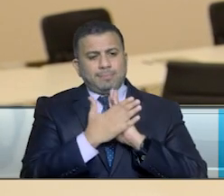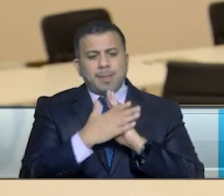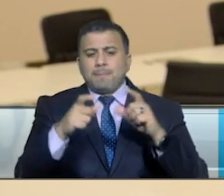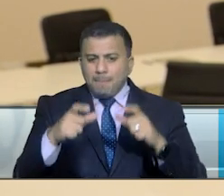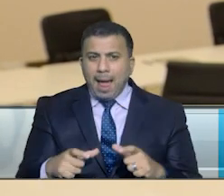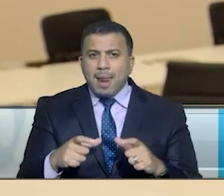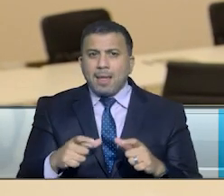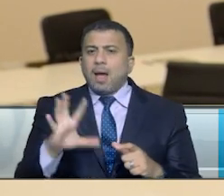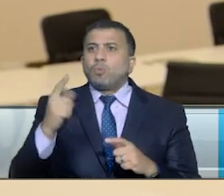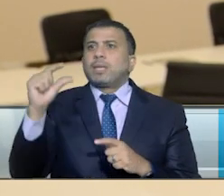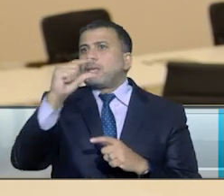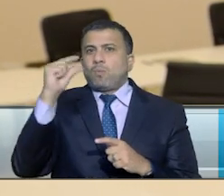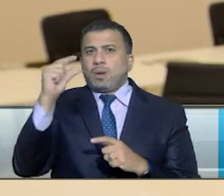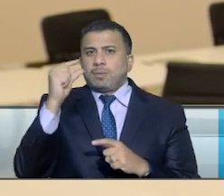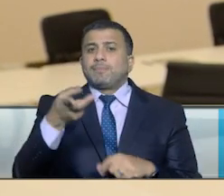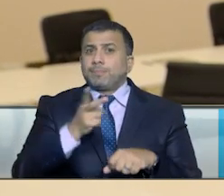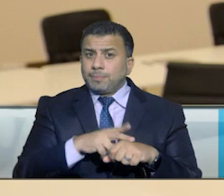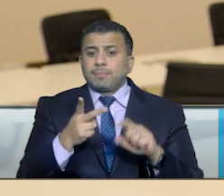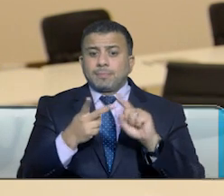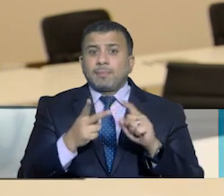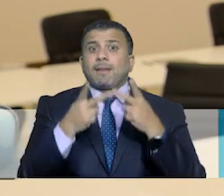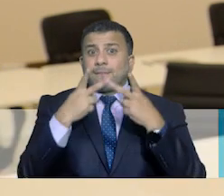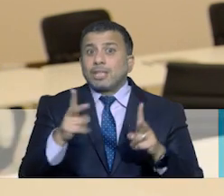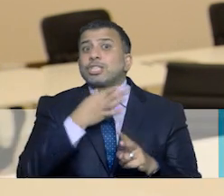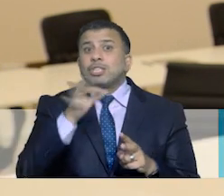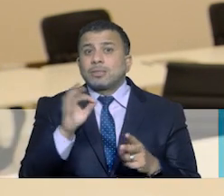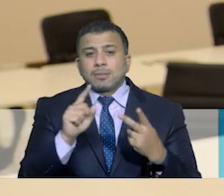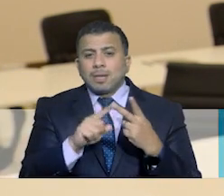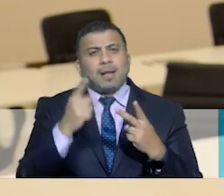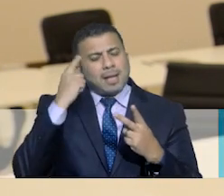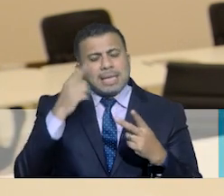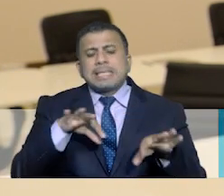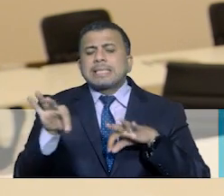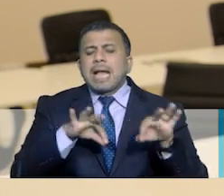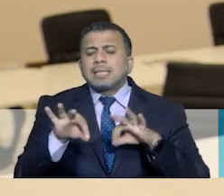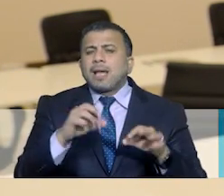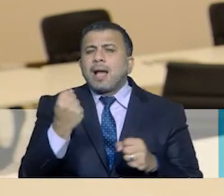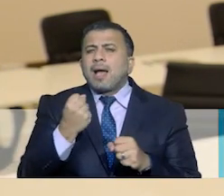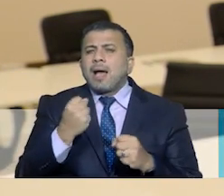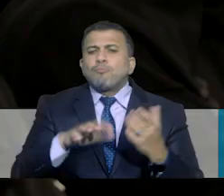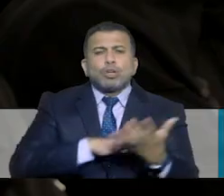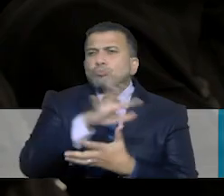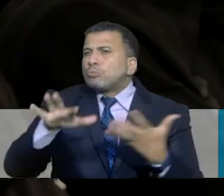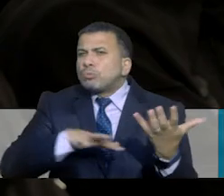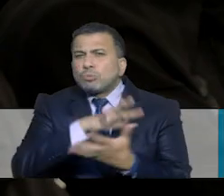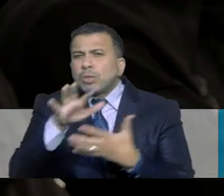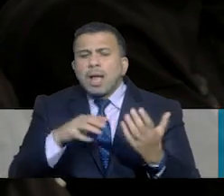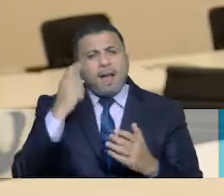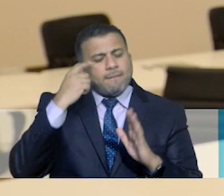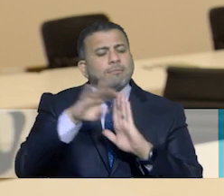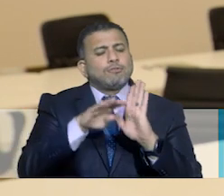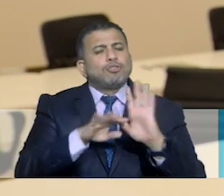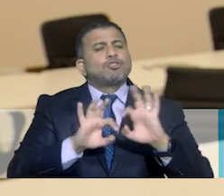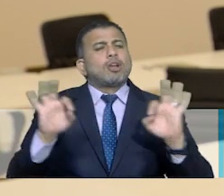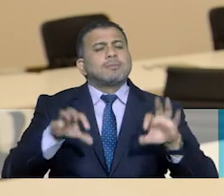المحلي او حتى الدولي ايضا اطلقنا سياسه اعلاميه للتعامل مع الازمات والكوارث ننسق